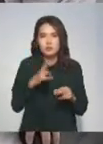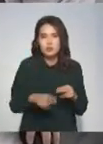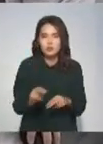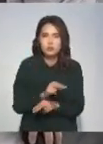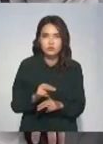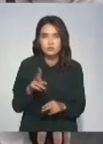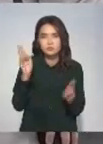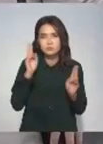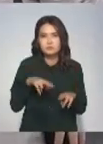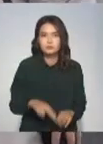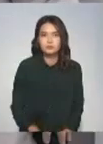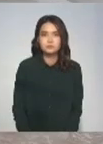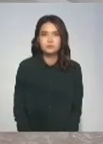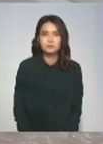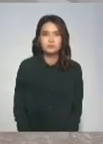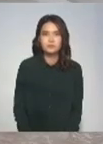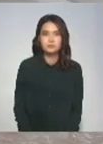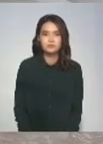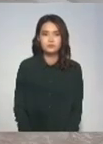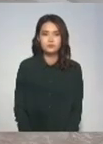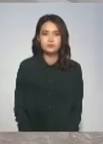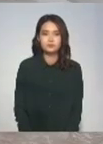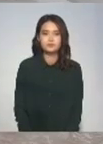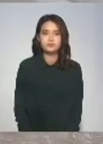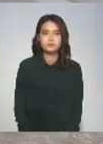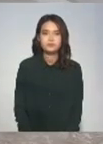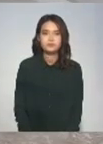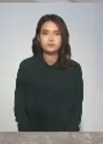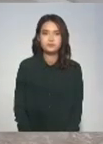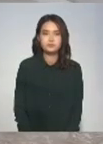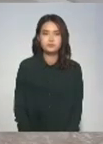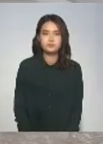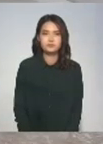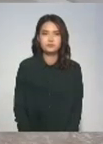белгісіз. Өзгеріс қонар Арманико, Астана Таймс, Павлодар облысынан.